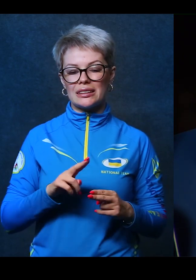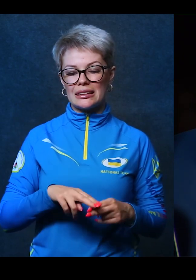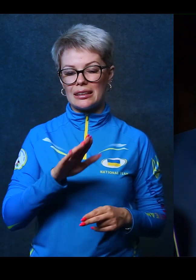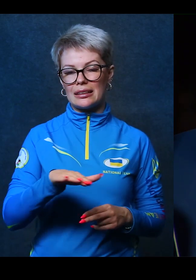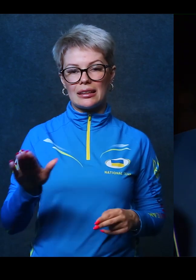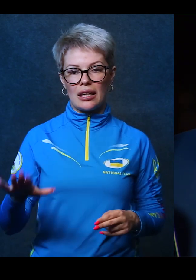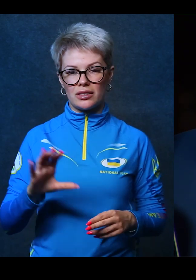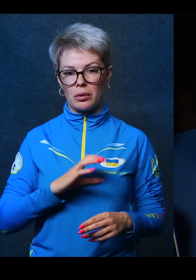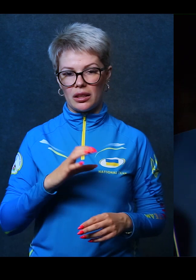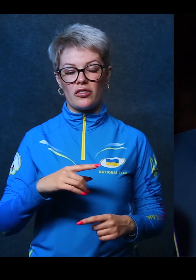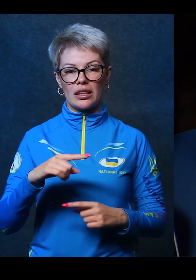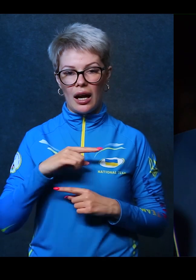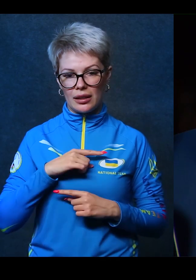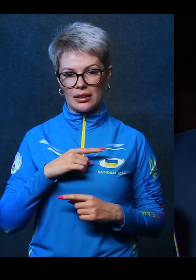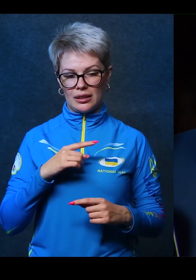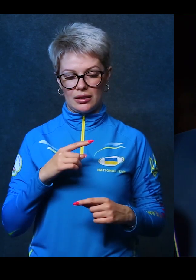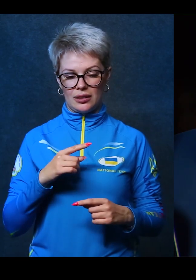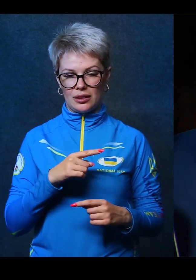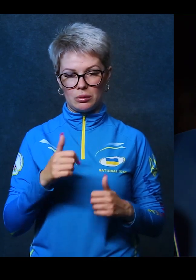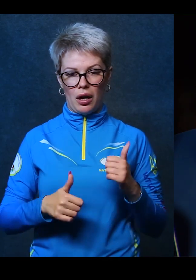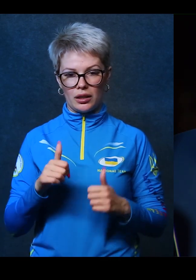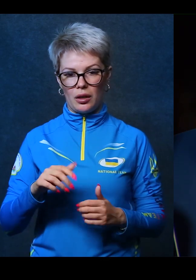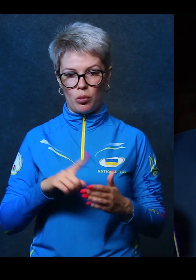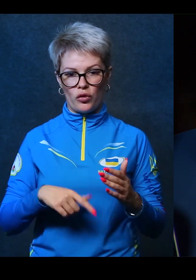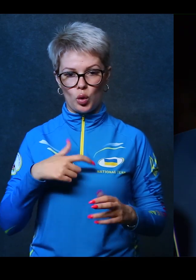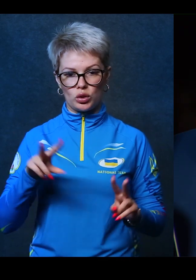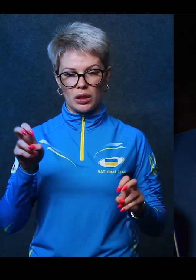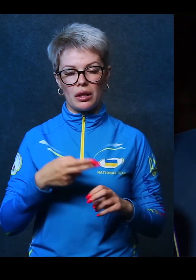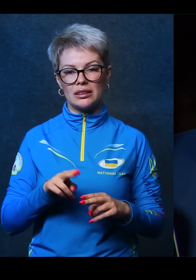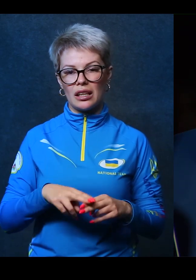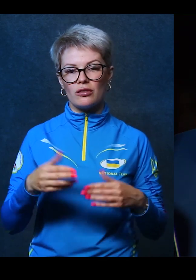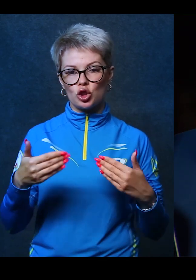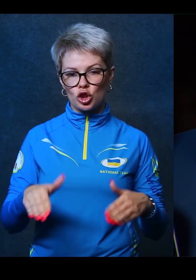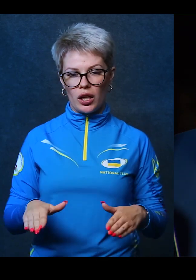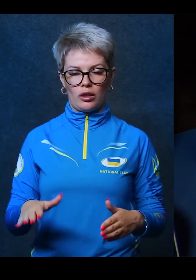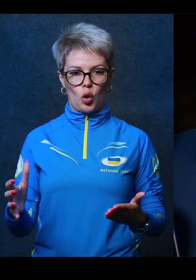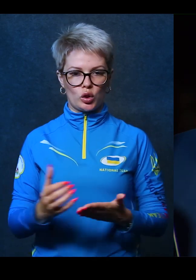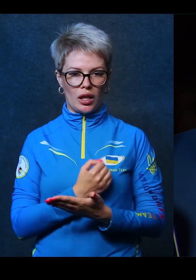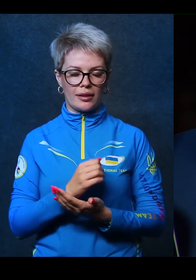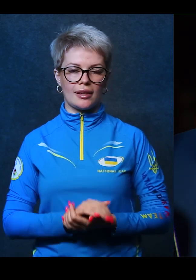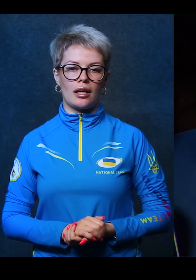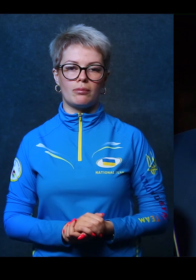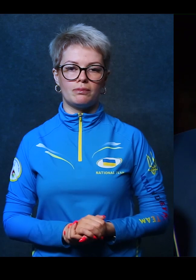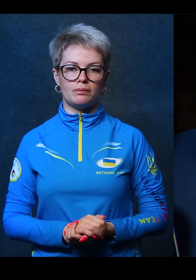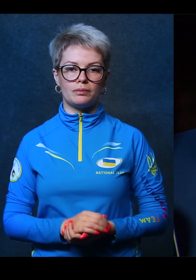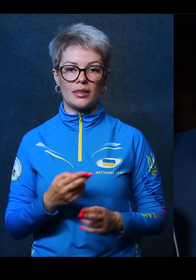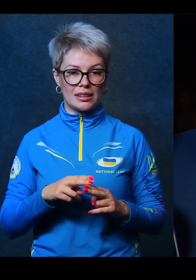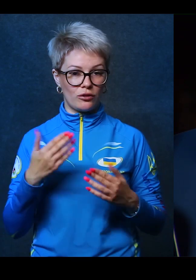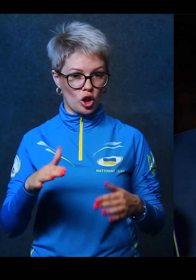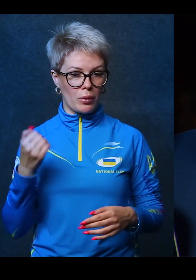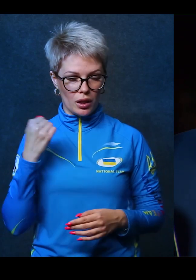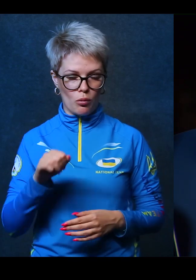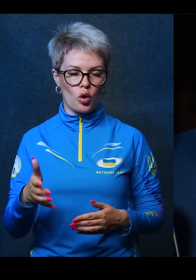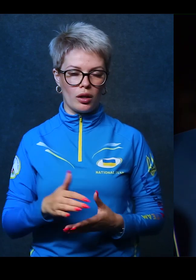дітей в спартакіаді, фінальні змагання спартакіади, повірю себе, це вже досягнення. Це вже перемога.